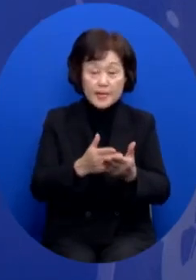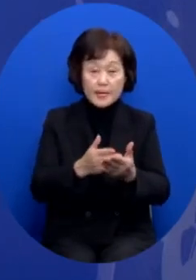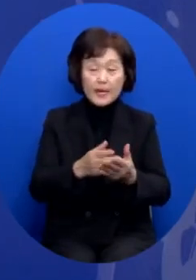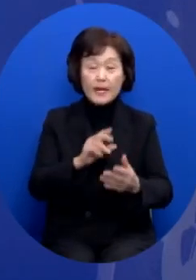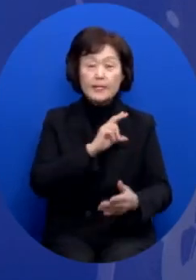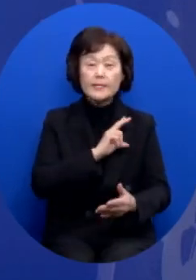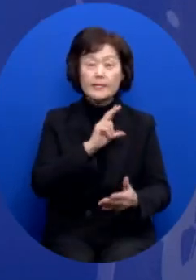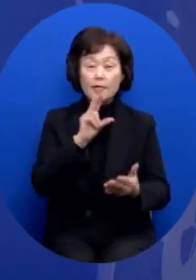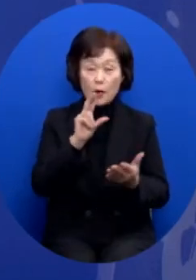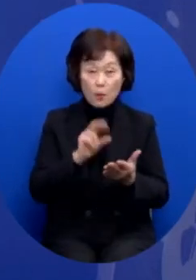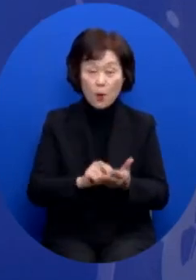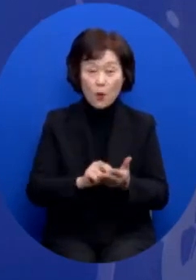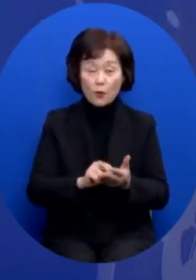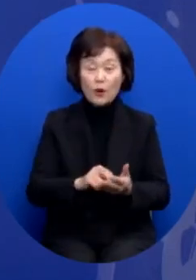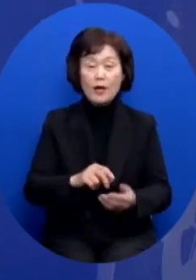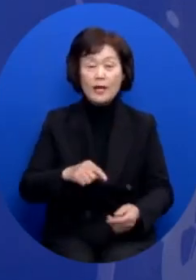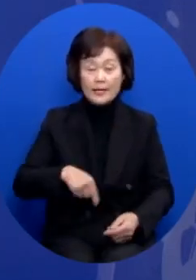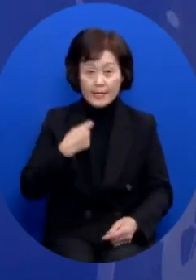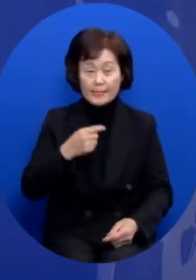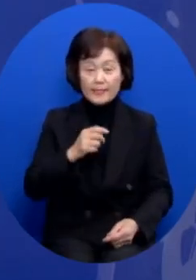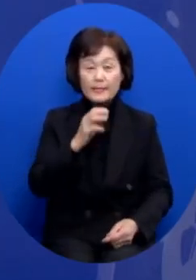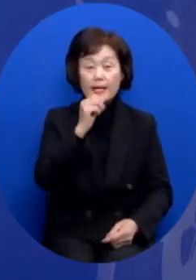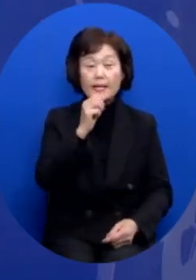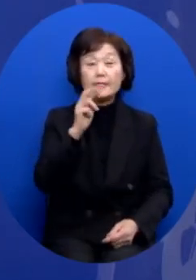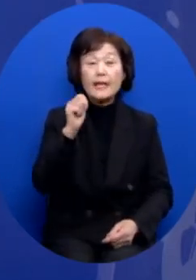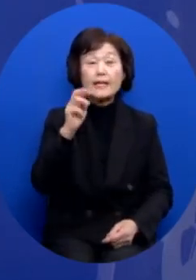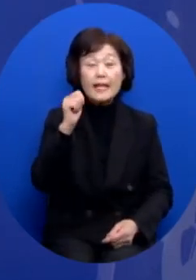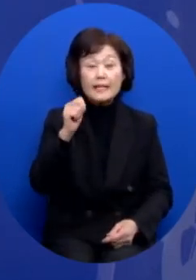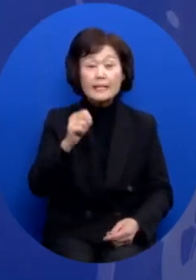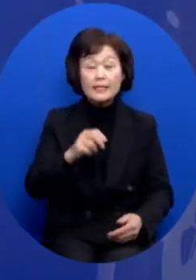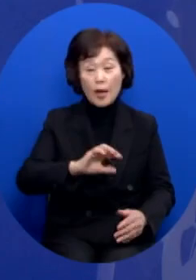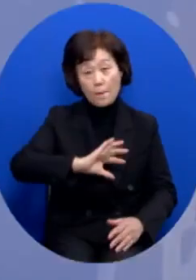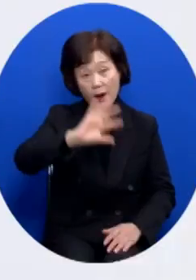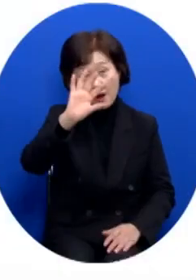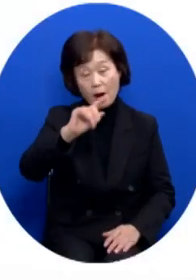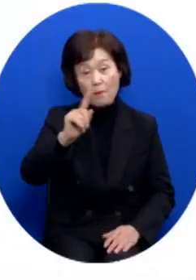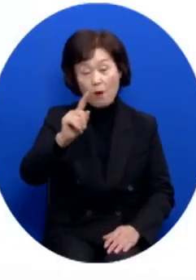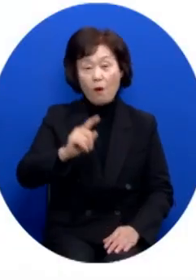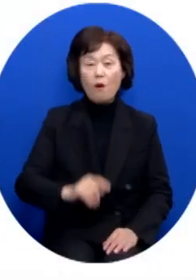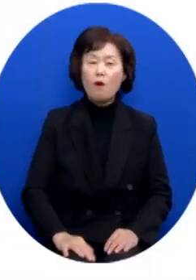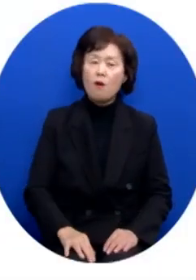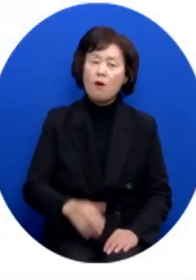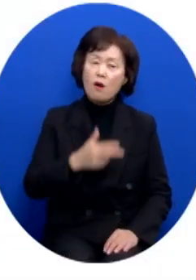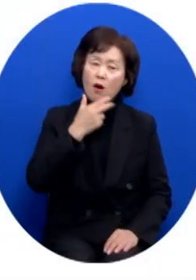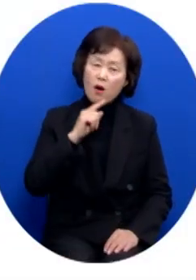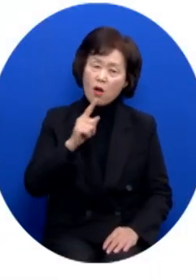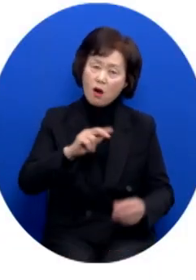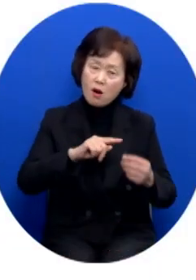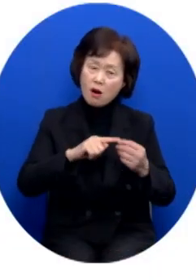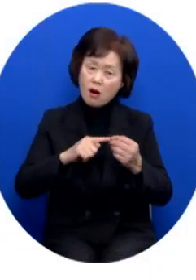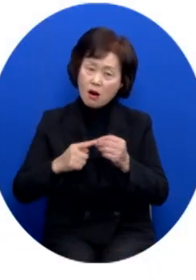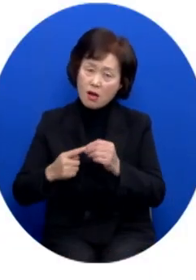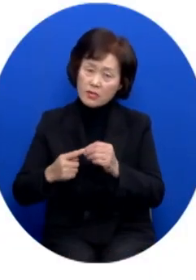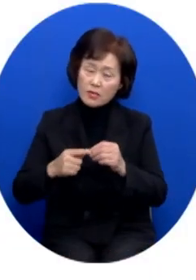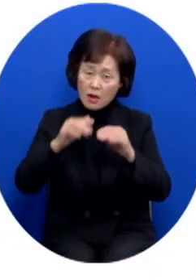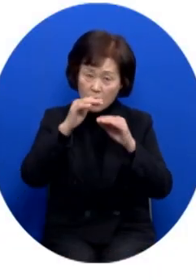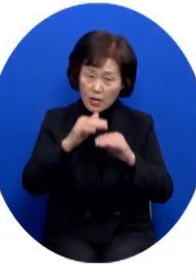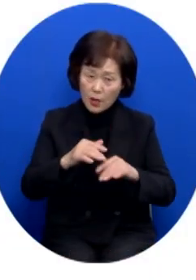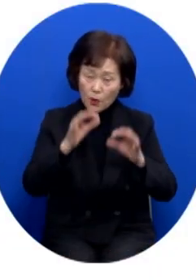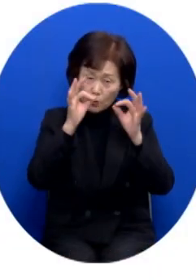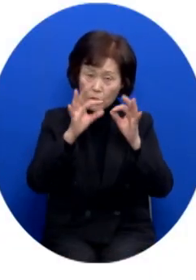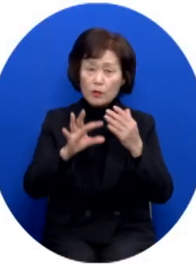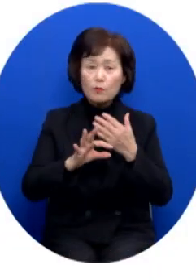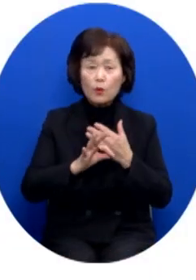이 같은 내용의 글을 올렸는데요. 내용은 이랬습니다. 이 곡의 영어 가사인 All is calm, all is